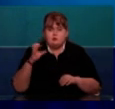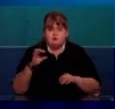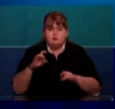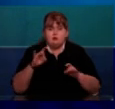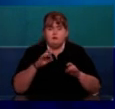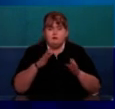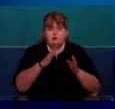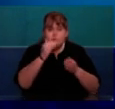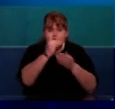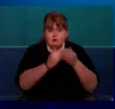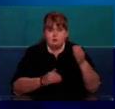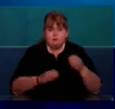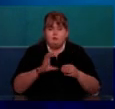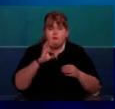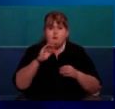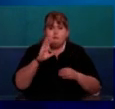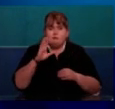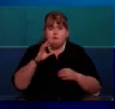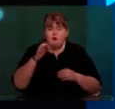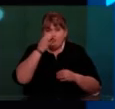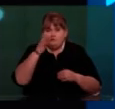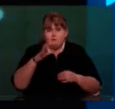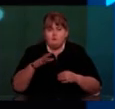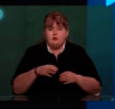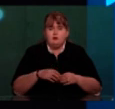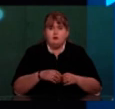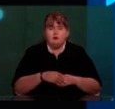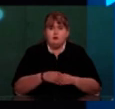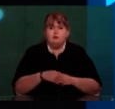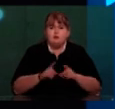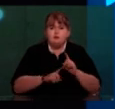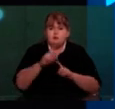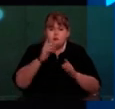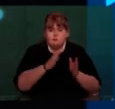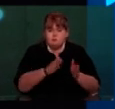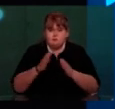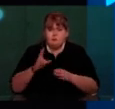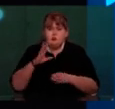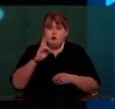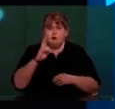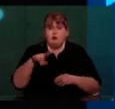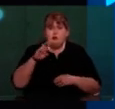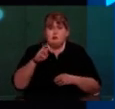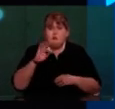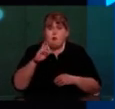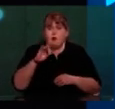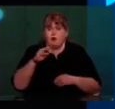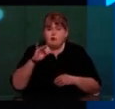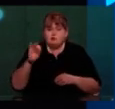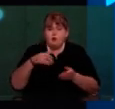режимов в тропической Африке. Начинается тенденция к демократии, отказ